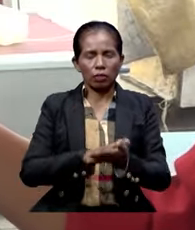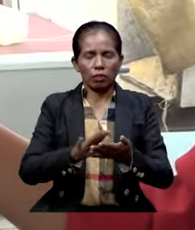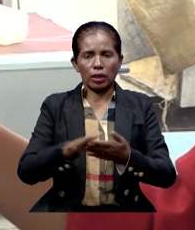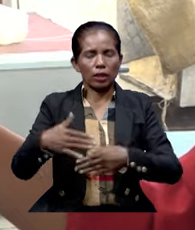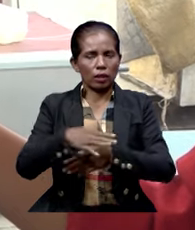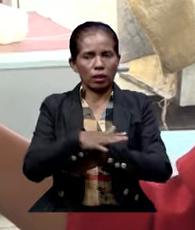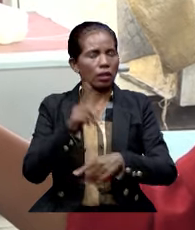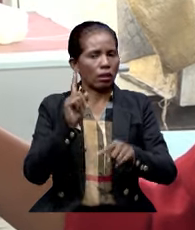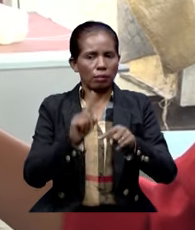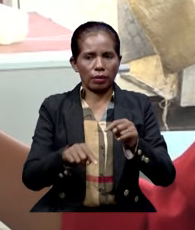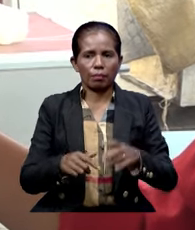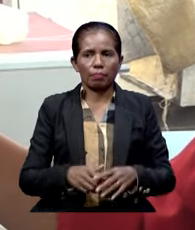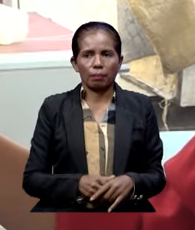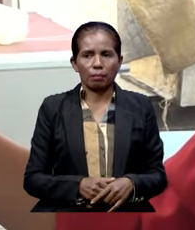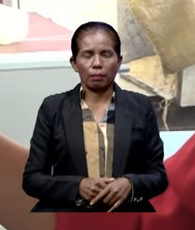lah, lah bele.